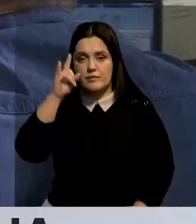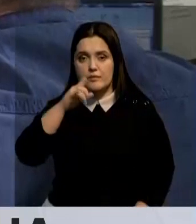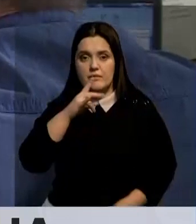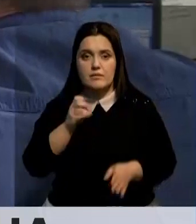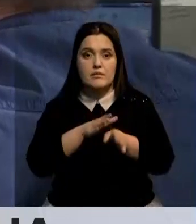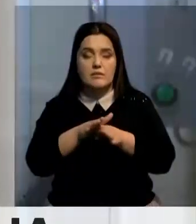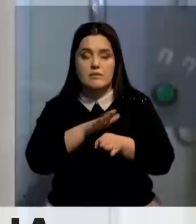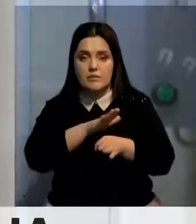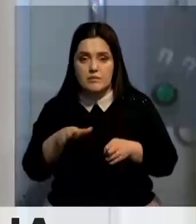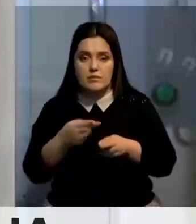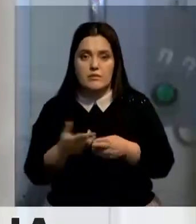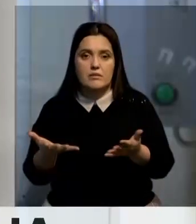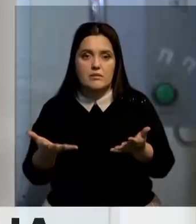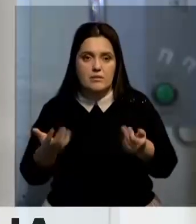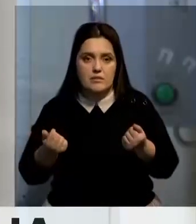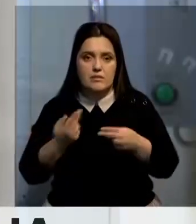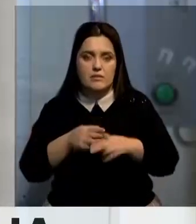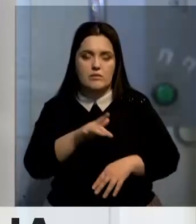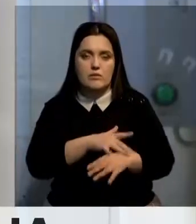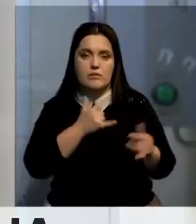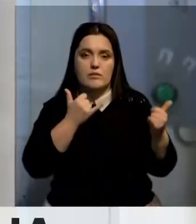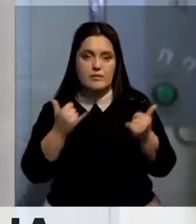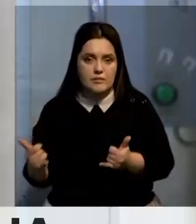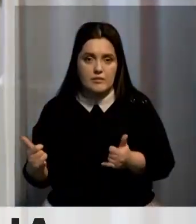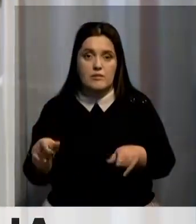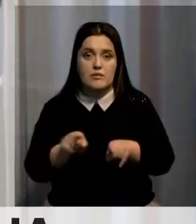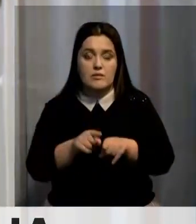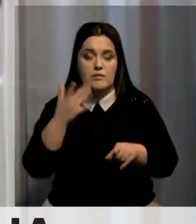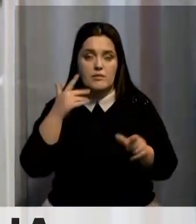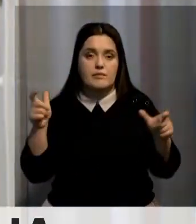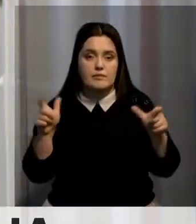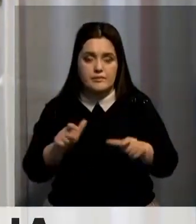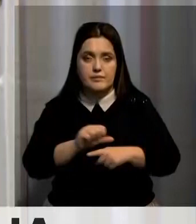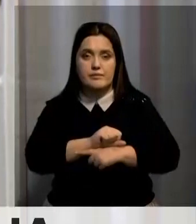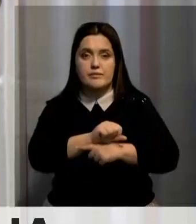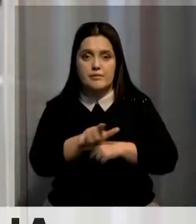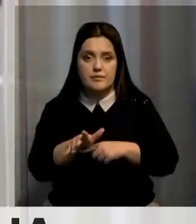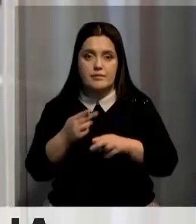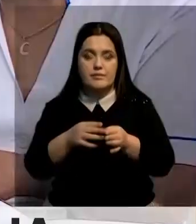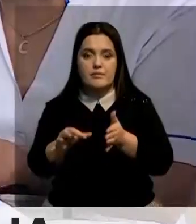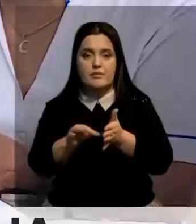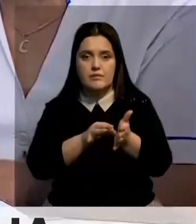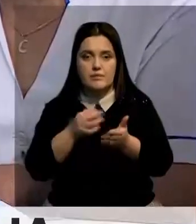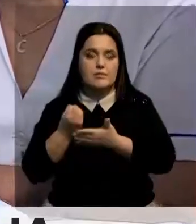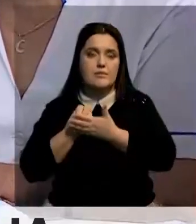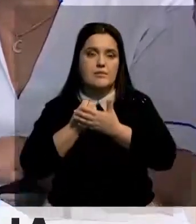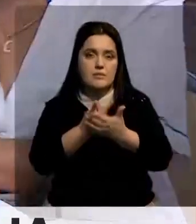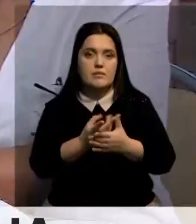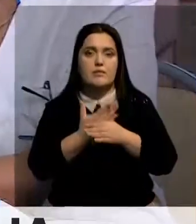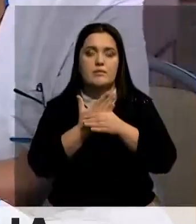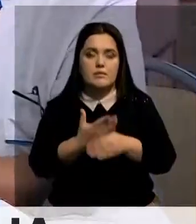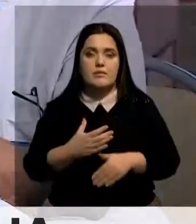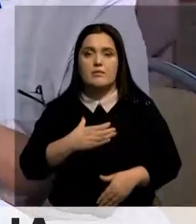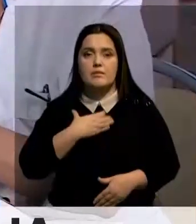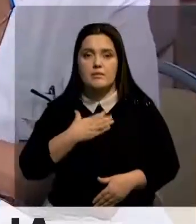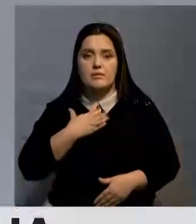полном объеме получают положенные им услуги. К тому же во время пандемии коронавируса экстренную стационарную помощь